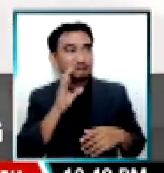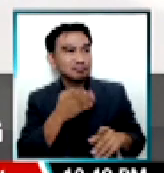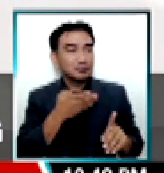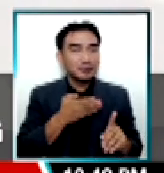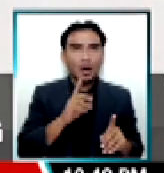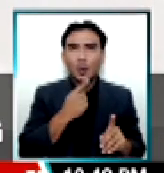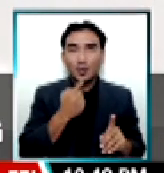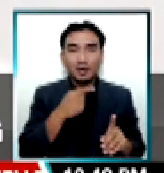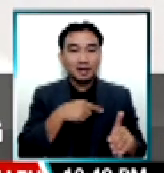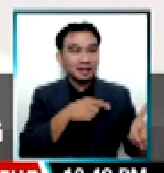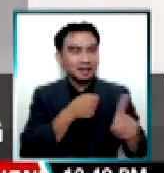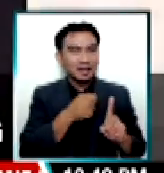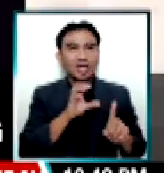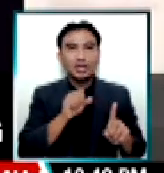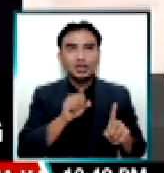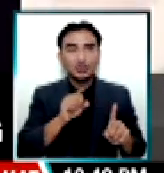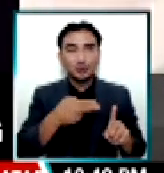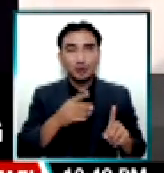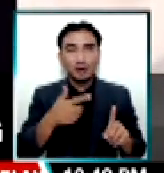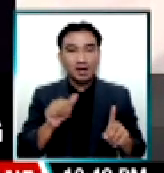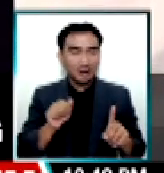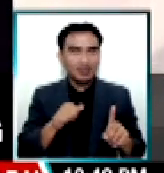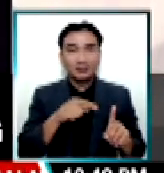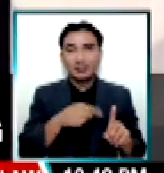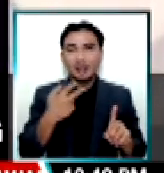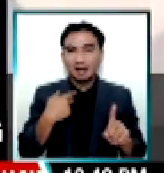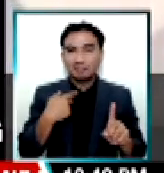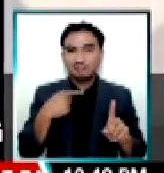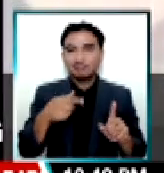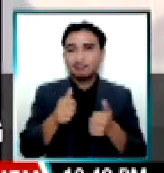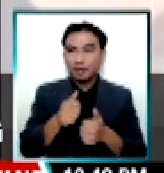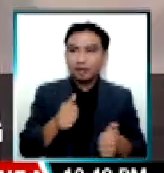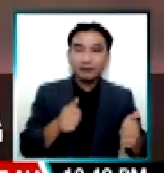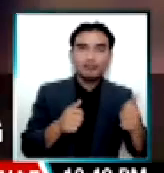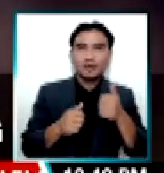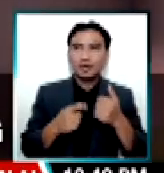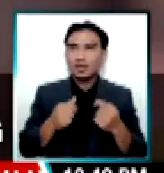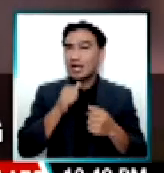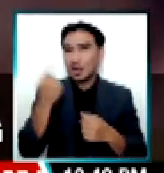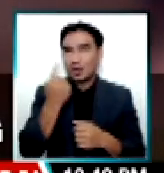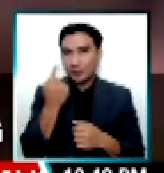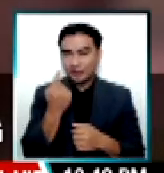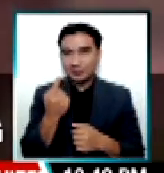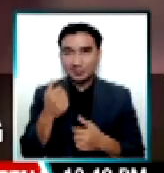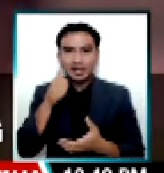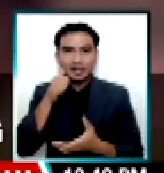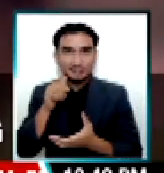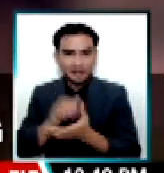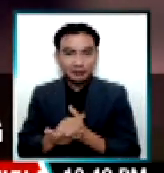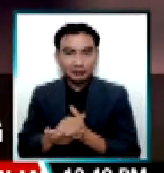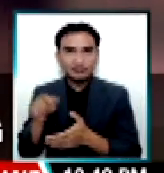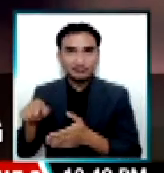Suga. Nag-decide daw si Mikael na mag-level up at hindi na lamang basta maging asawa ng ARMY. Masaya raw niyang itong